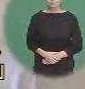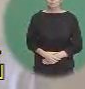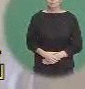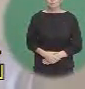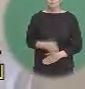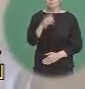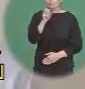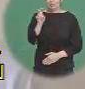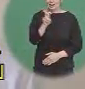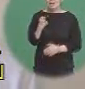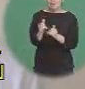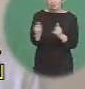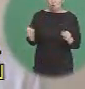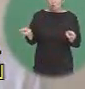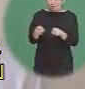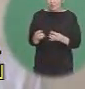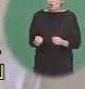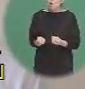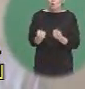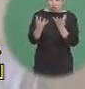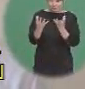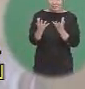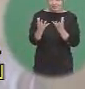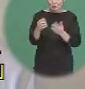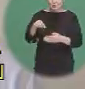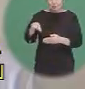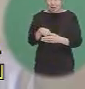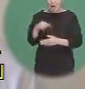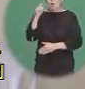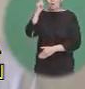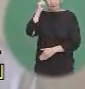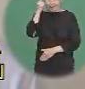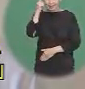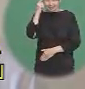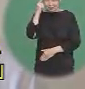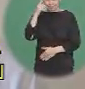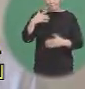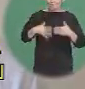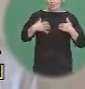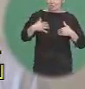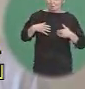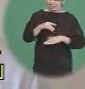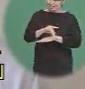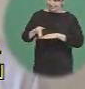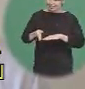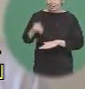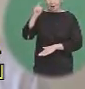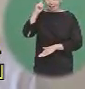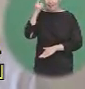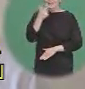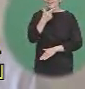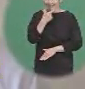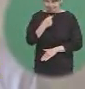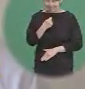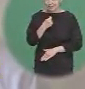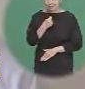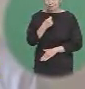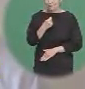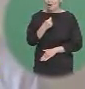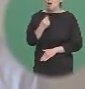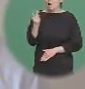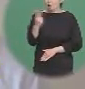20歳の方を一緒にお祝いする、中身を考えるので、楽しいことを企画したい、あ